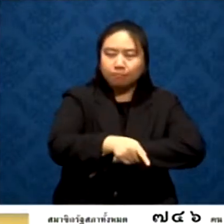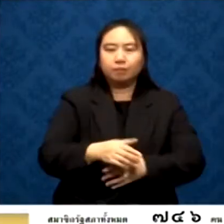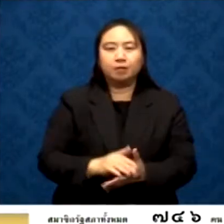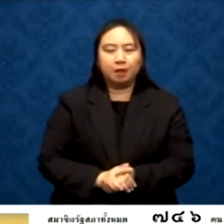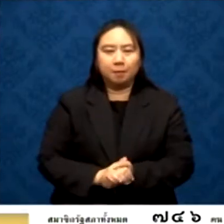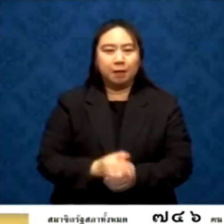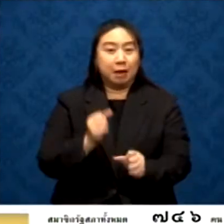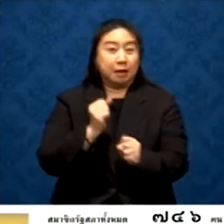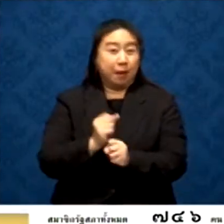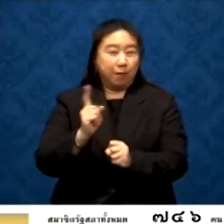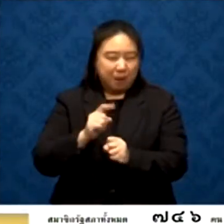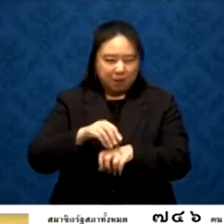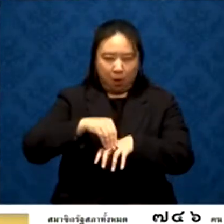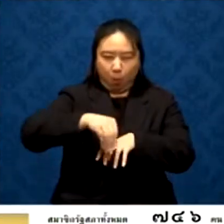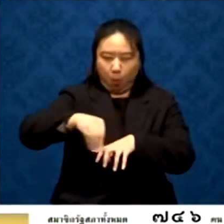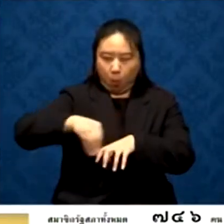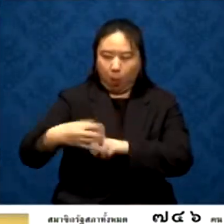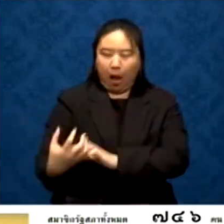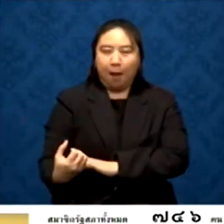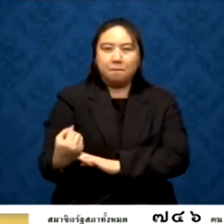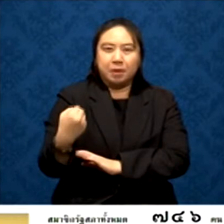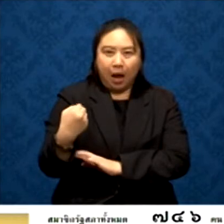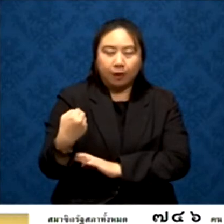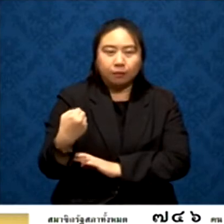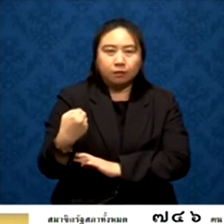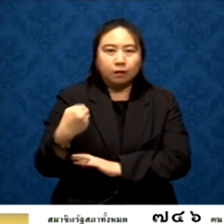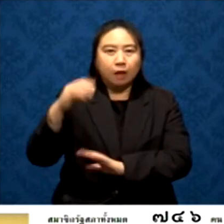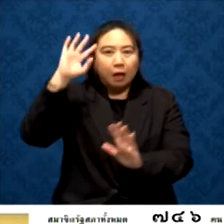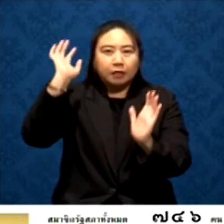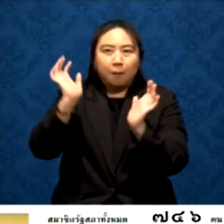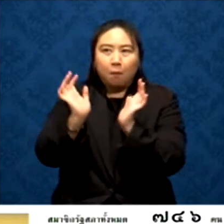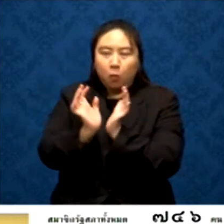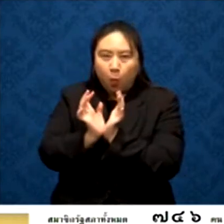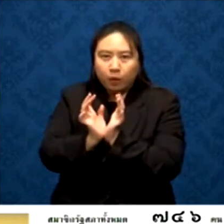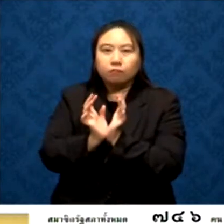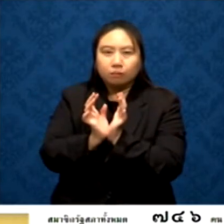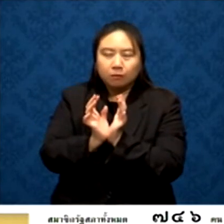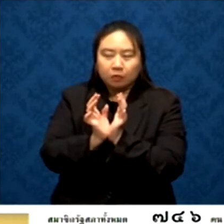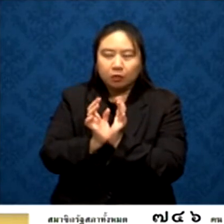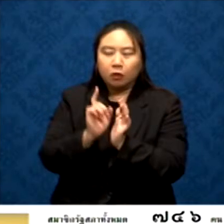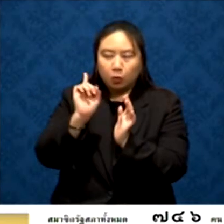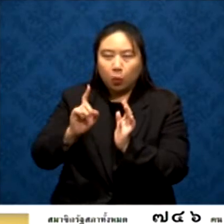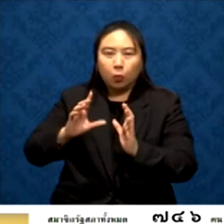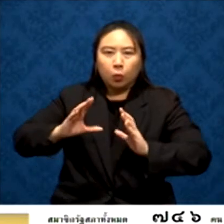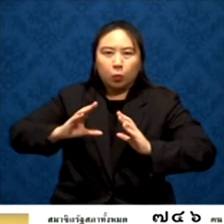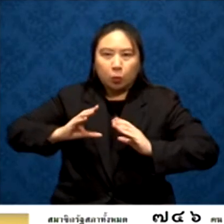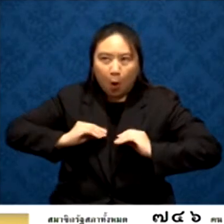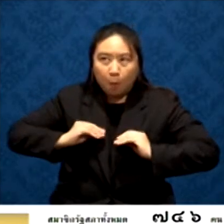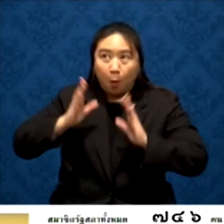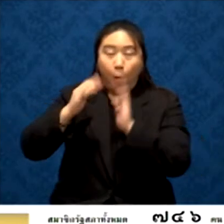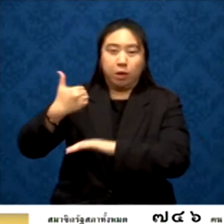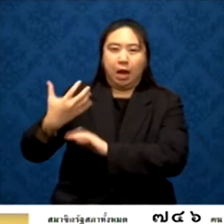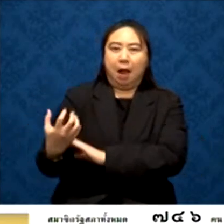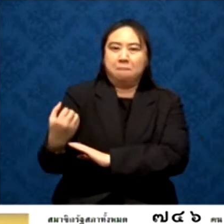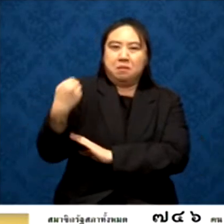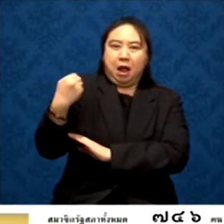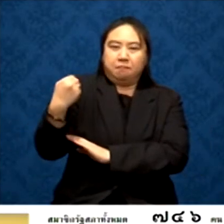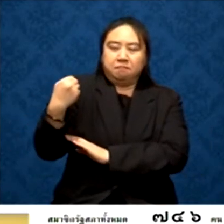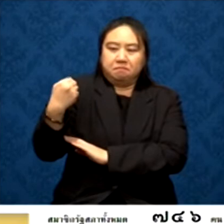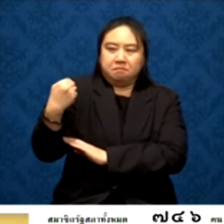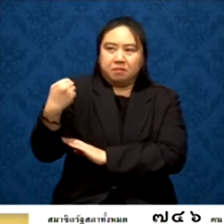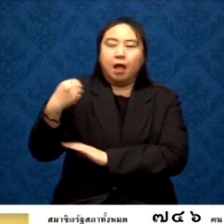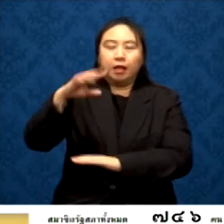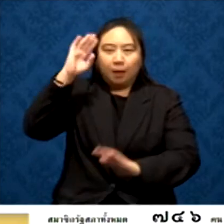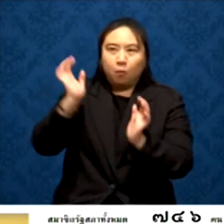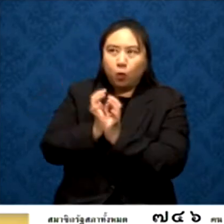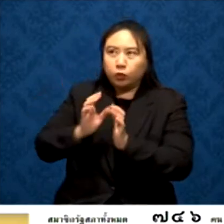าจนิยมทำให้ตำรวจต้องอยู่ภายใต้ระบบอุปถัมภ์ของผู้มีอำนาจถามกันอย่างต